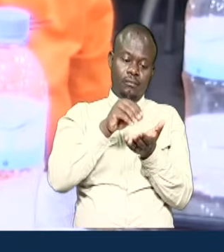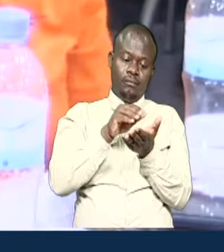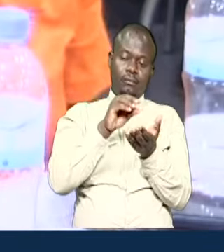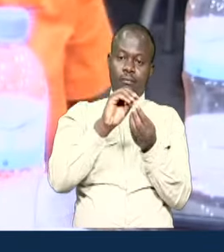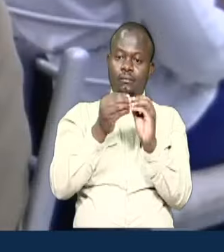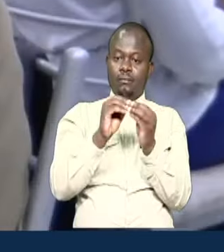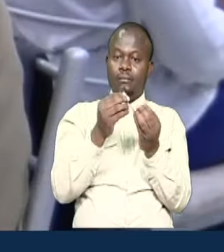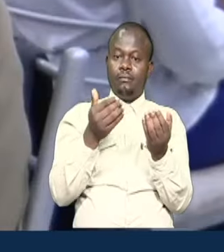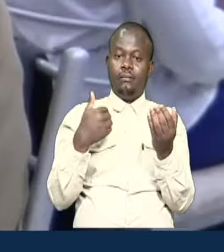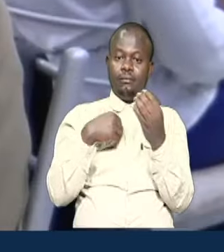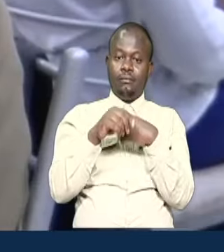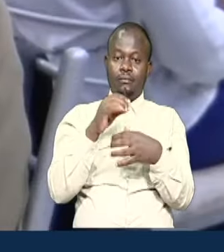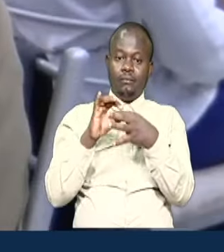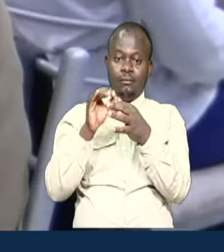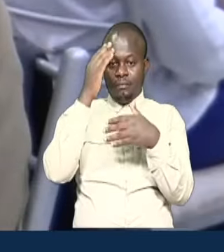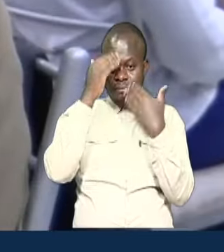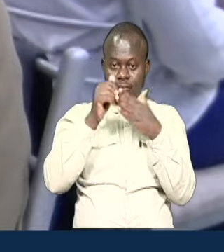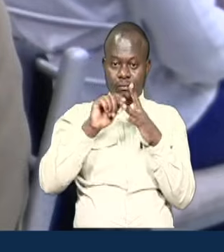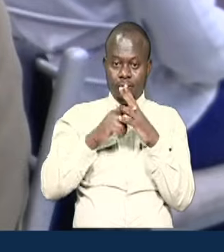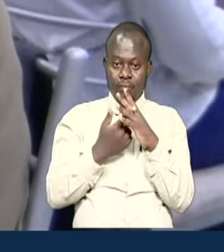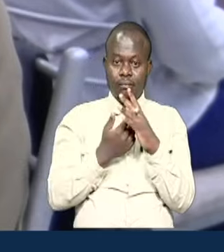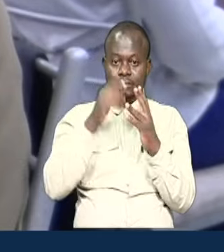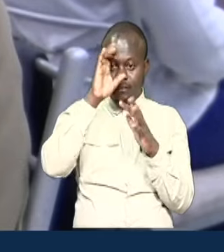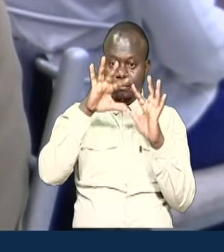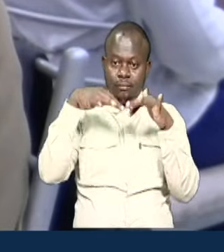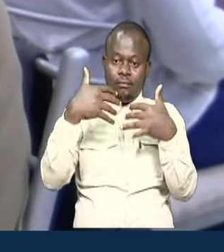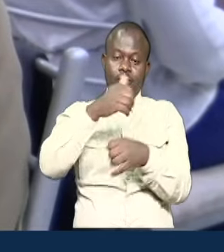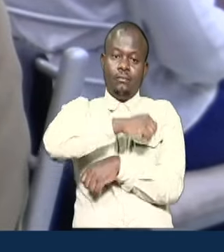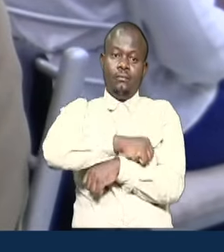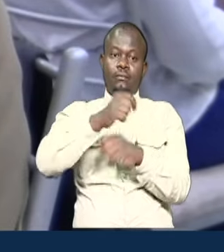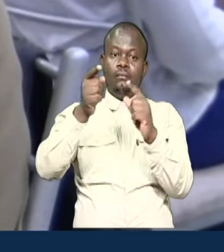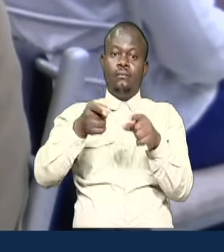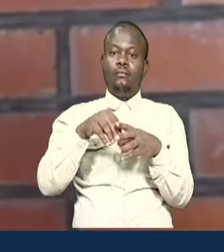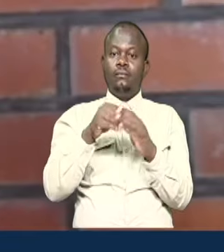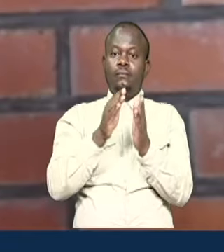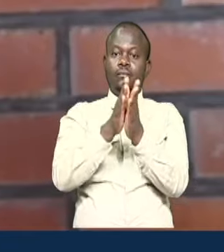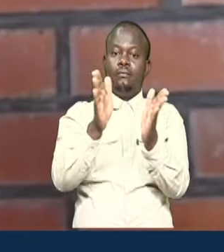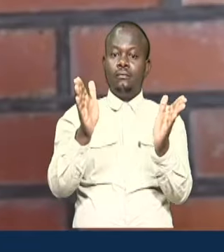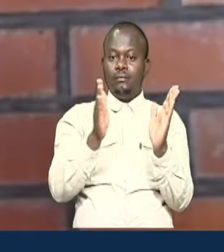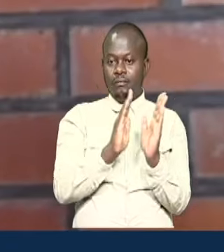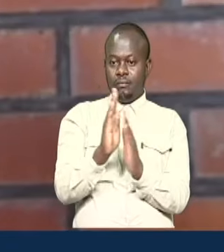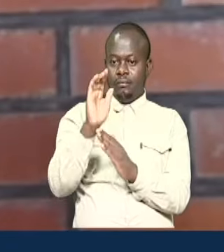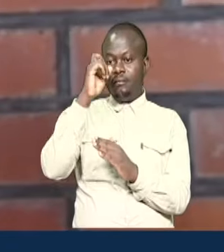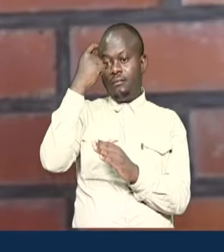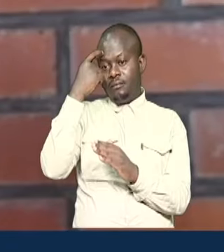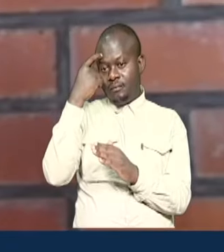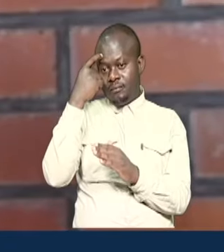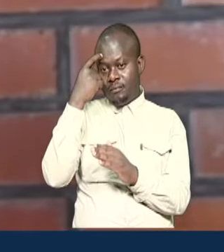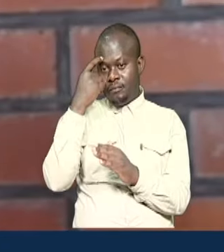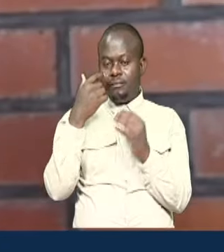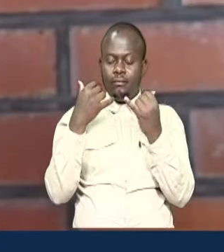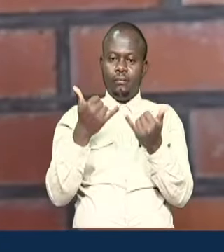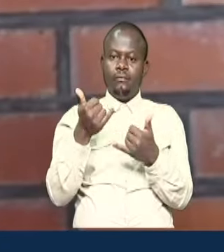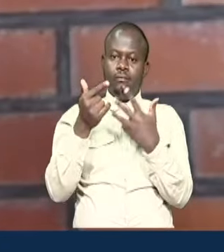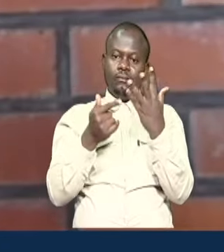ubumuga bukomatanyije kugira ngo hatangire gushakwa uko amashuri yaboneka. Muri rusange rero mu igenamigambi rya leta, ubu